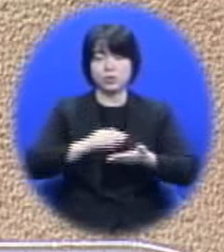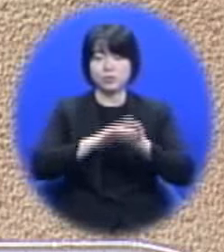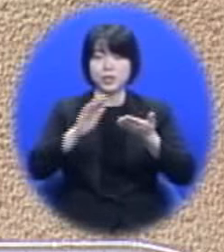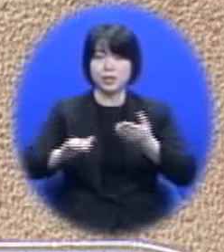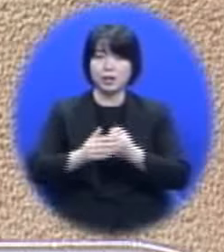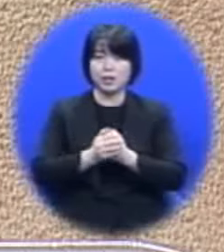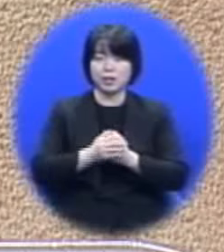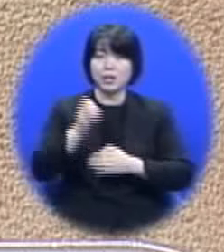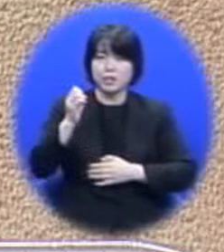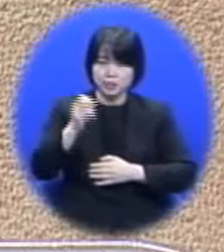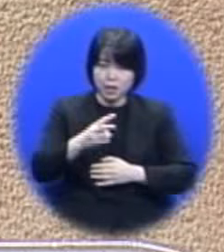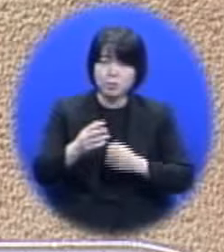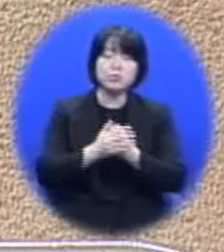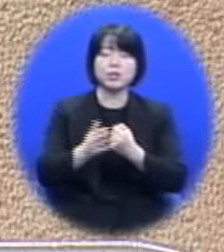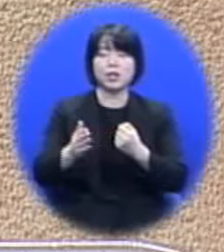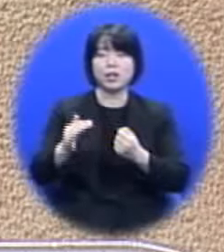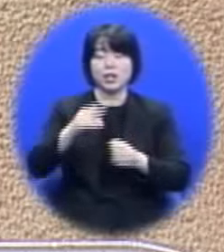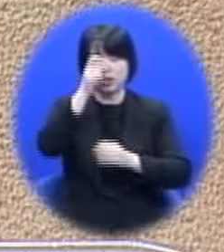그래서 기도하라는 거예요.